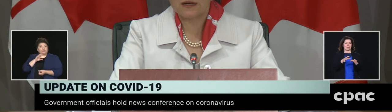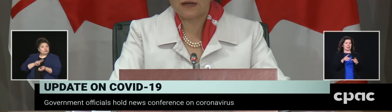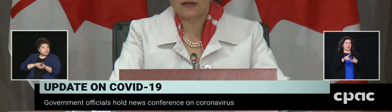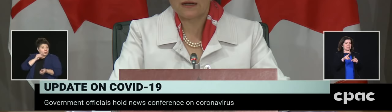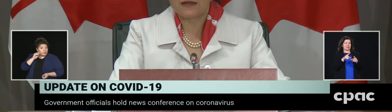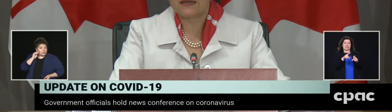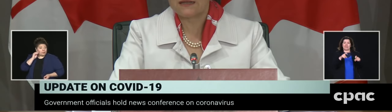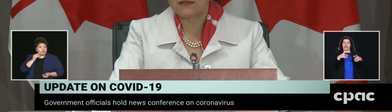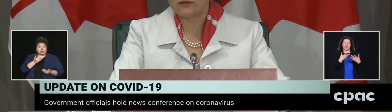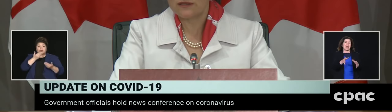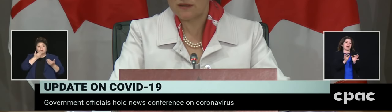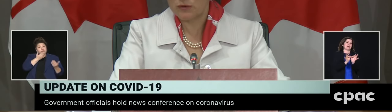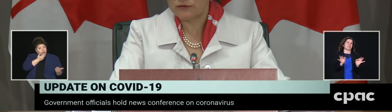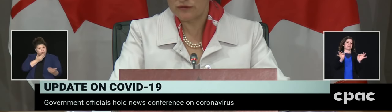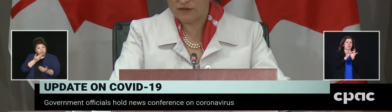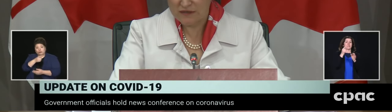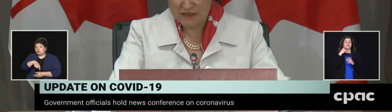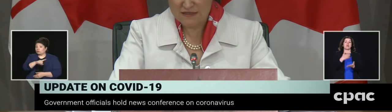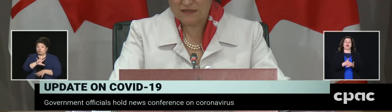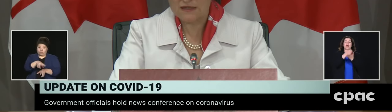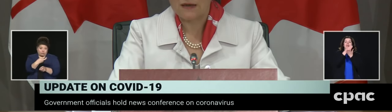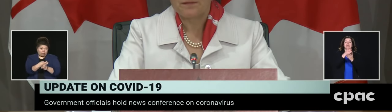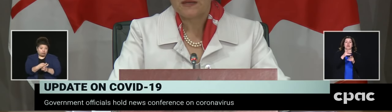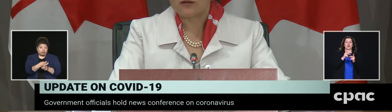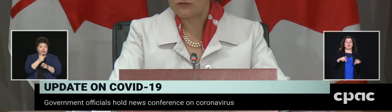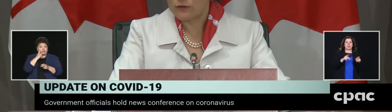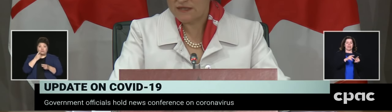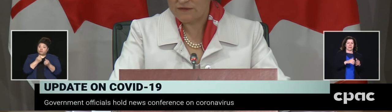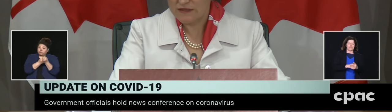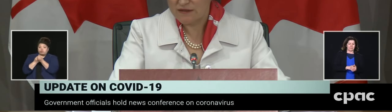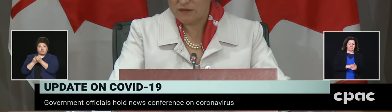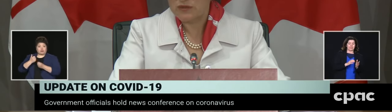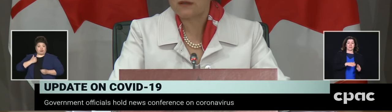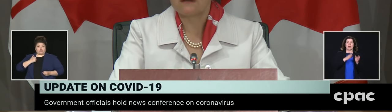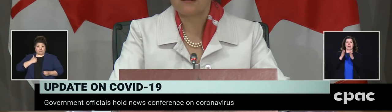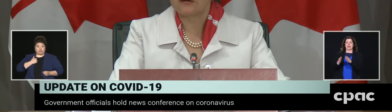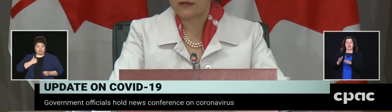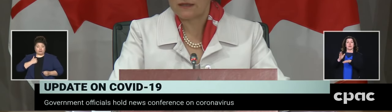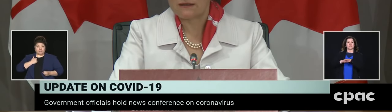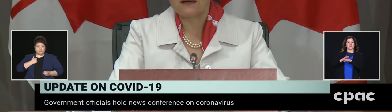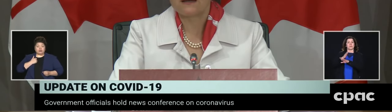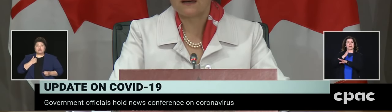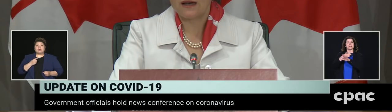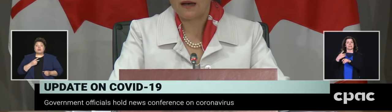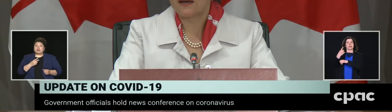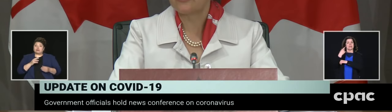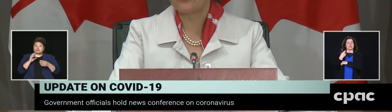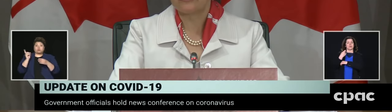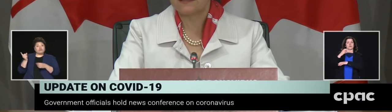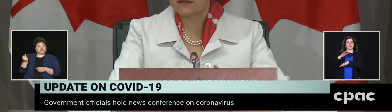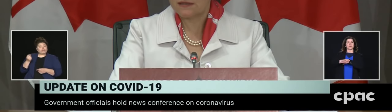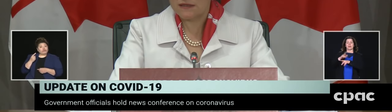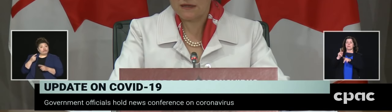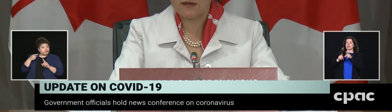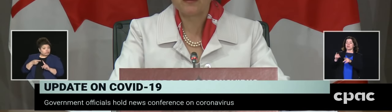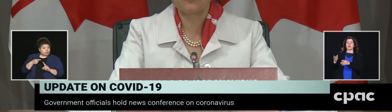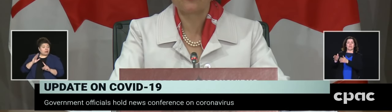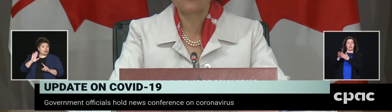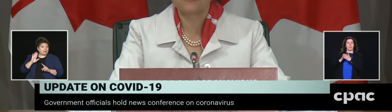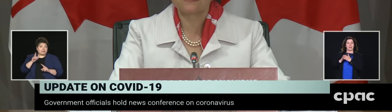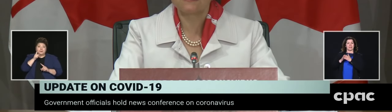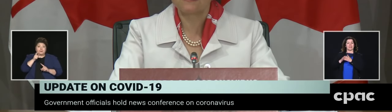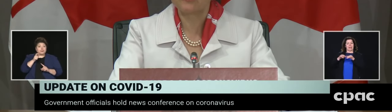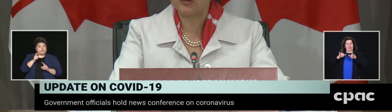concernant la question des demandeurs d'asile, comme vous savez très bien, le Canada a un système,